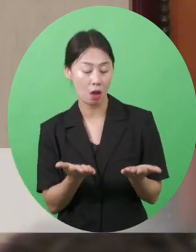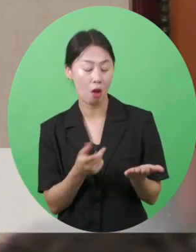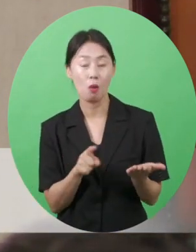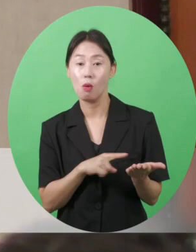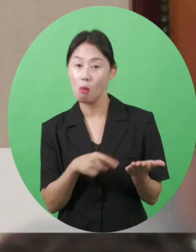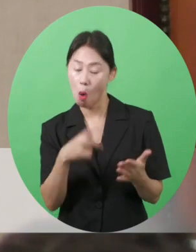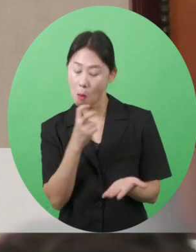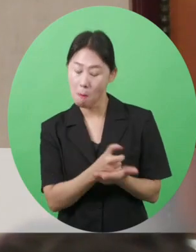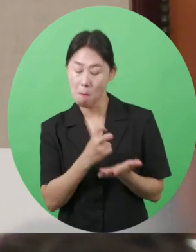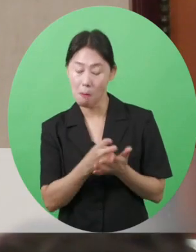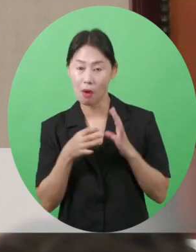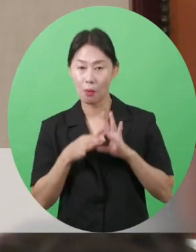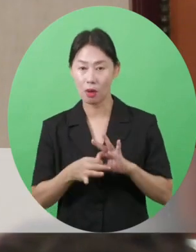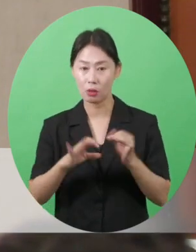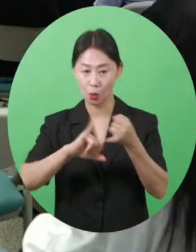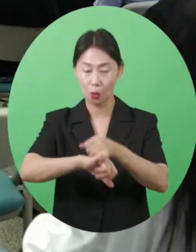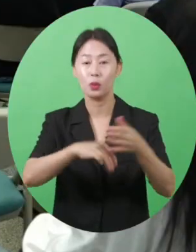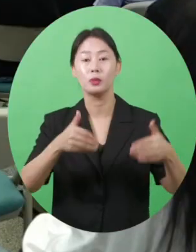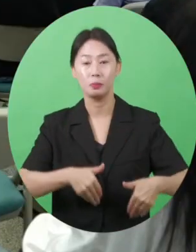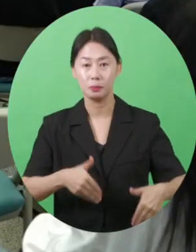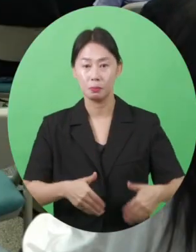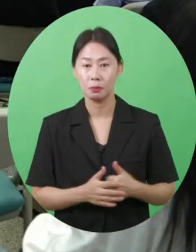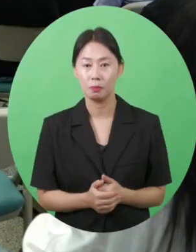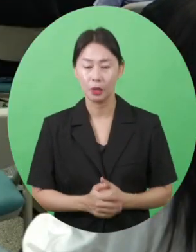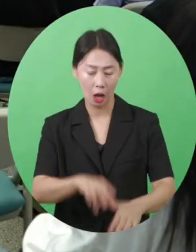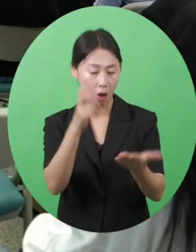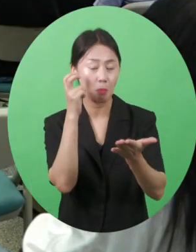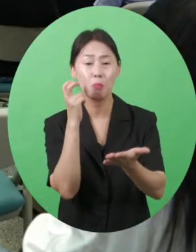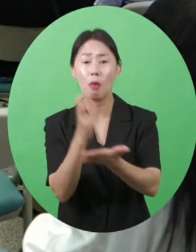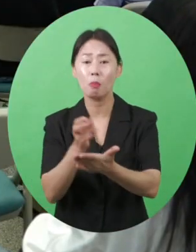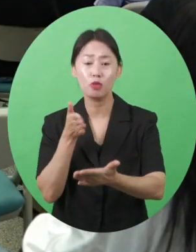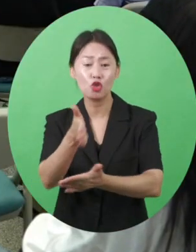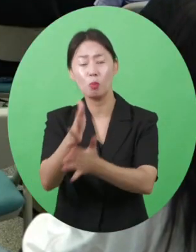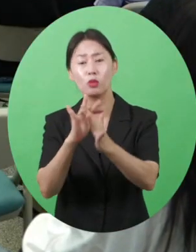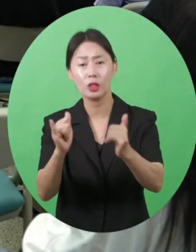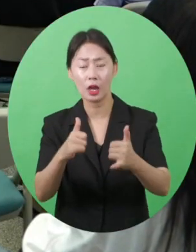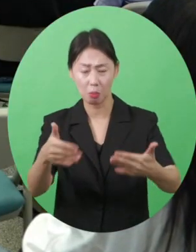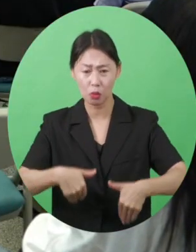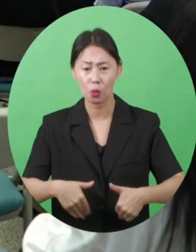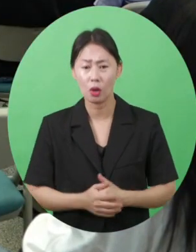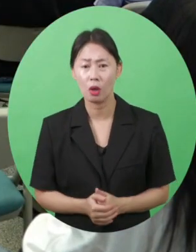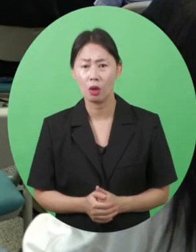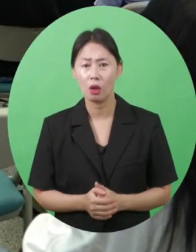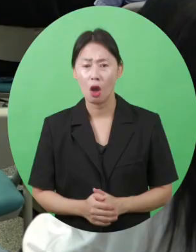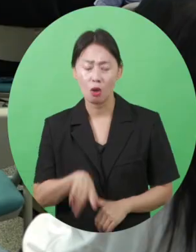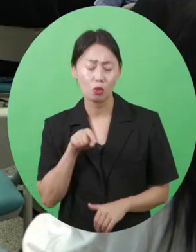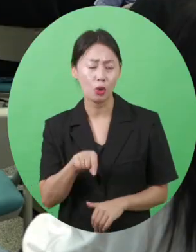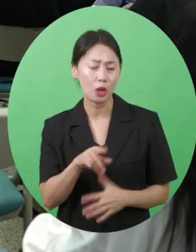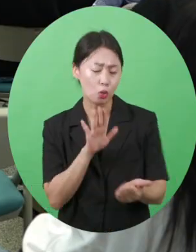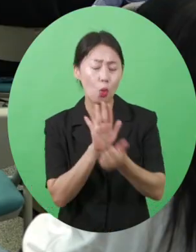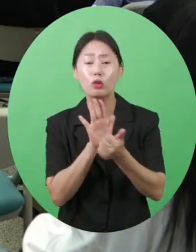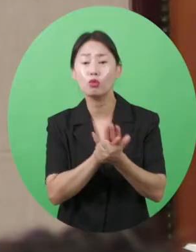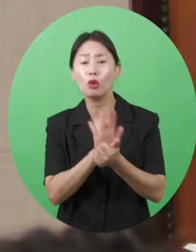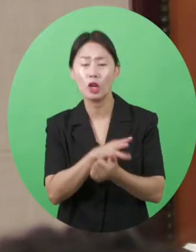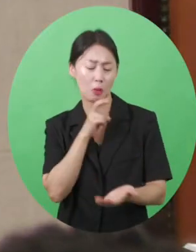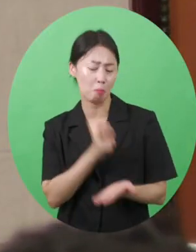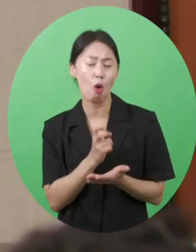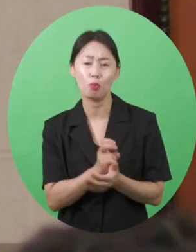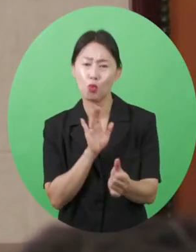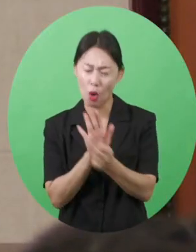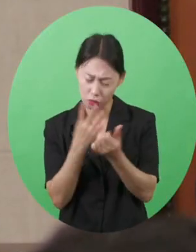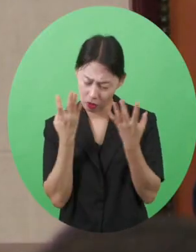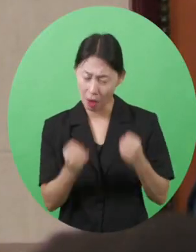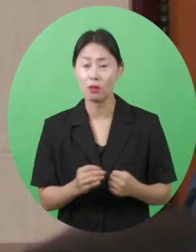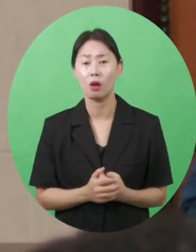제시되어야 된다는 말씀을 드리고요. 우리 또 법률가가 필요합니다. 저희 이제 지원 내용 중에 사법 지원이 굉장히 많습니다. 이제 그런